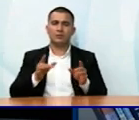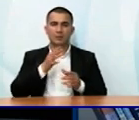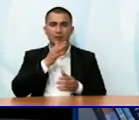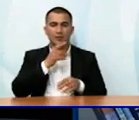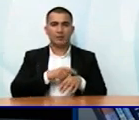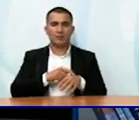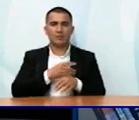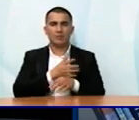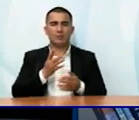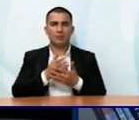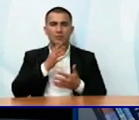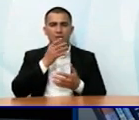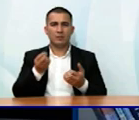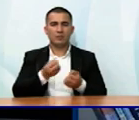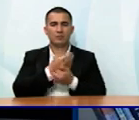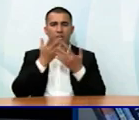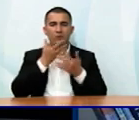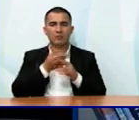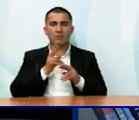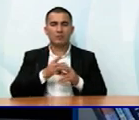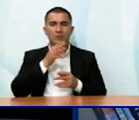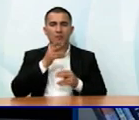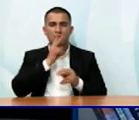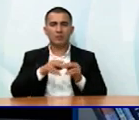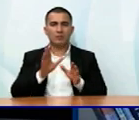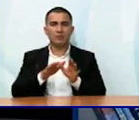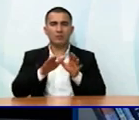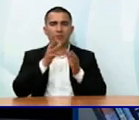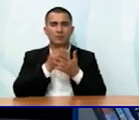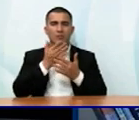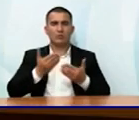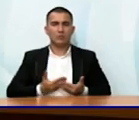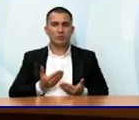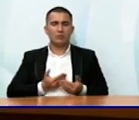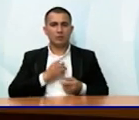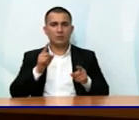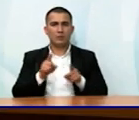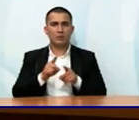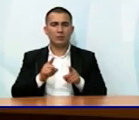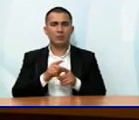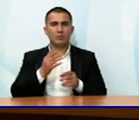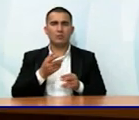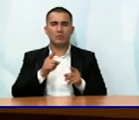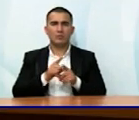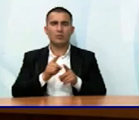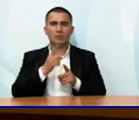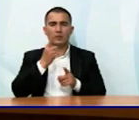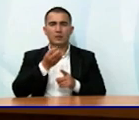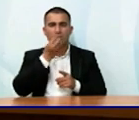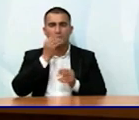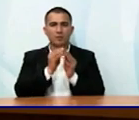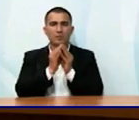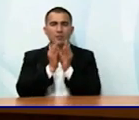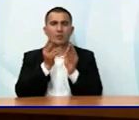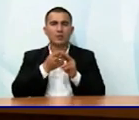u g'uncha ochilguncha o'tgan fursatni kapalak umriga qiyos etgulik deydi. Ya'ni bir g'uncha ochilgungacha